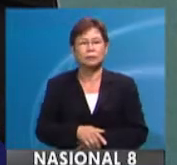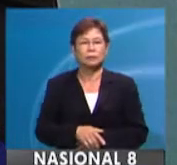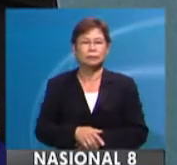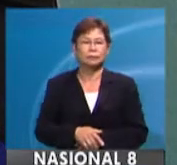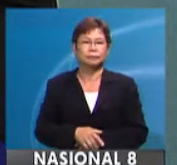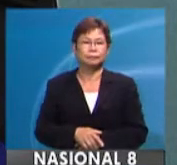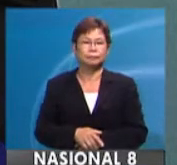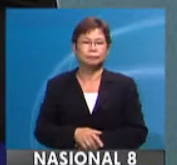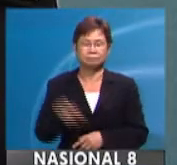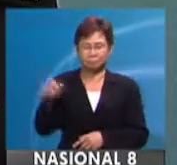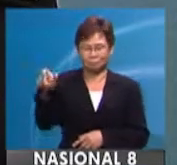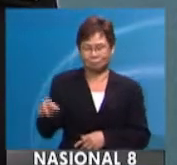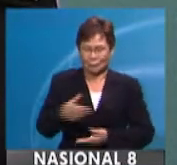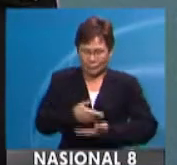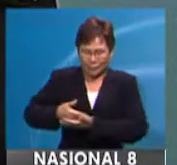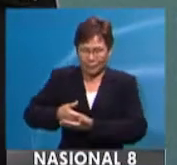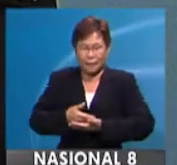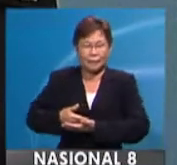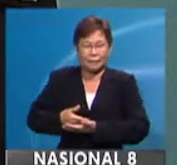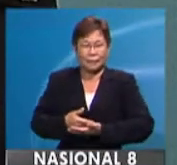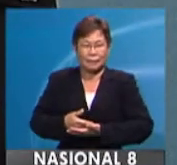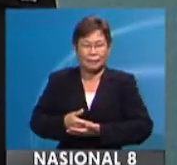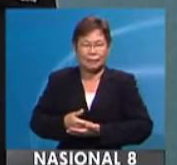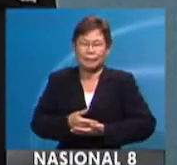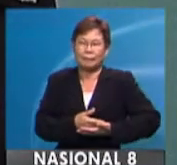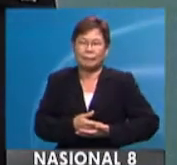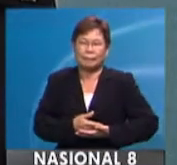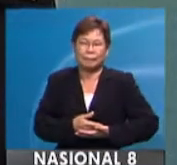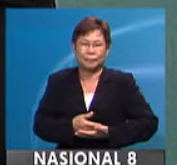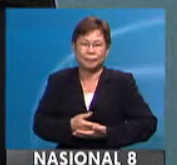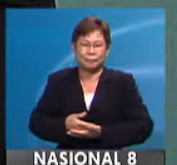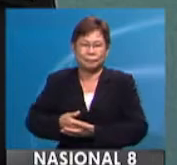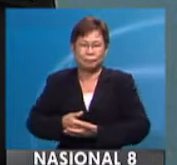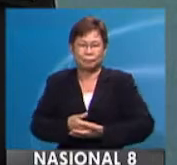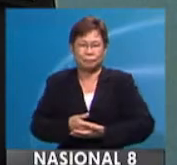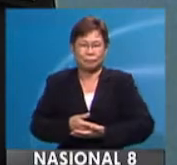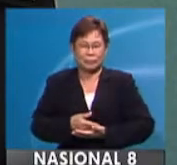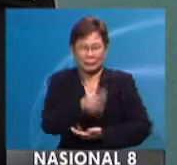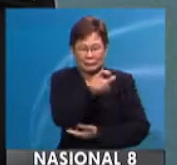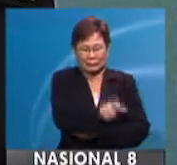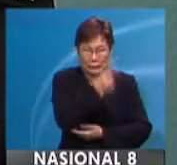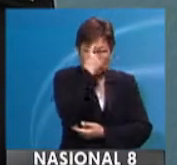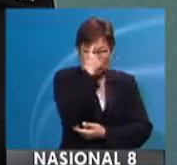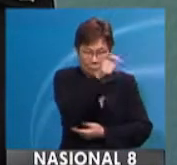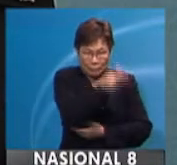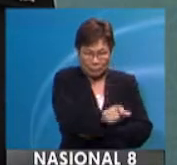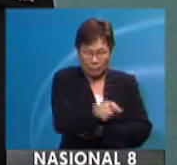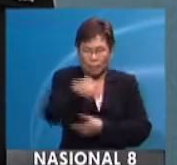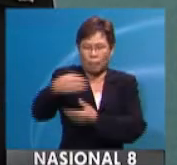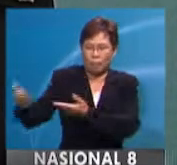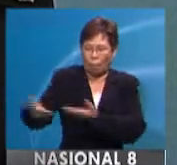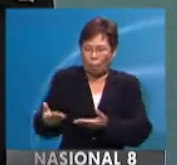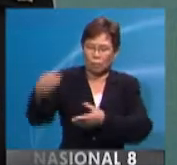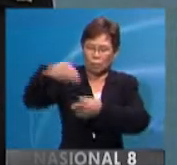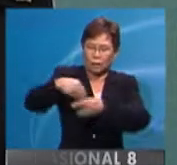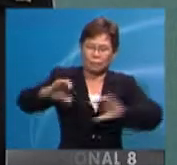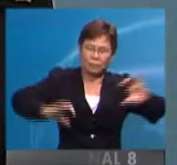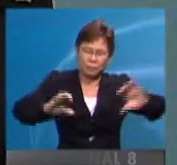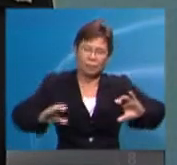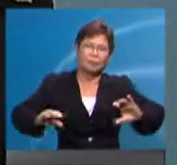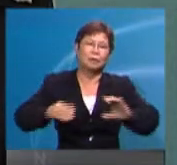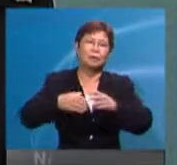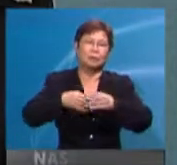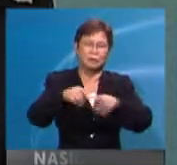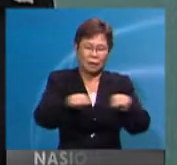mangsa ini dilihat dibawa oleh suspek kami ini di dalam kereta dia. Keluar